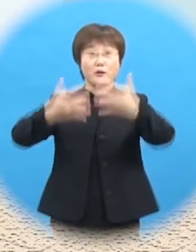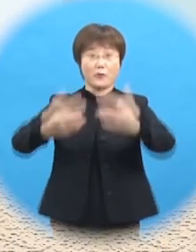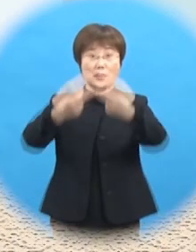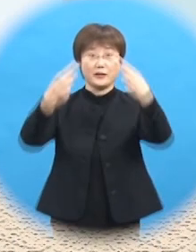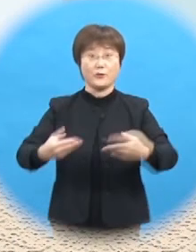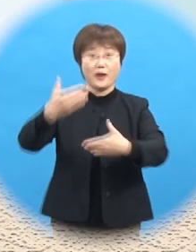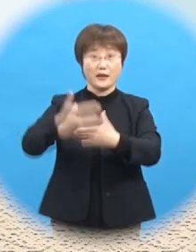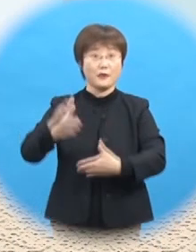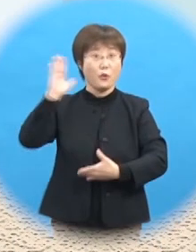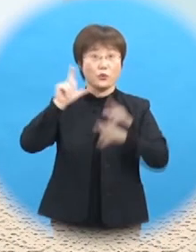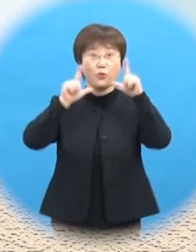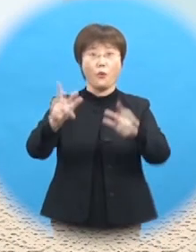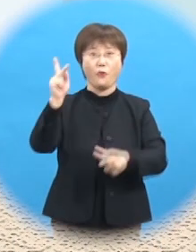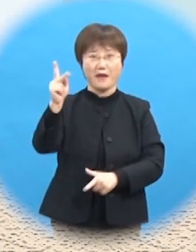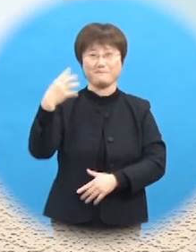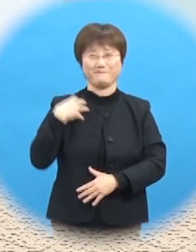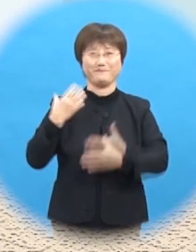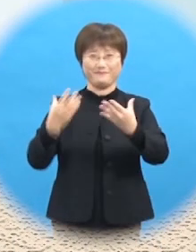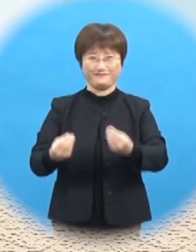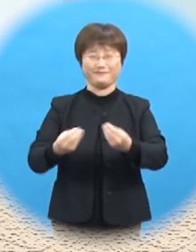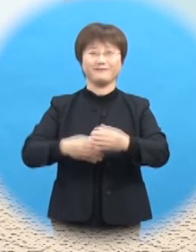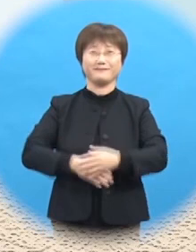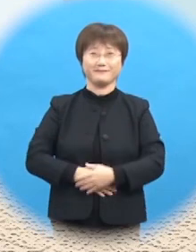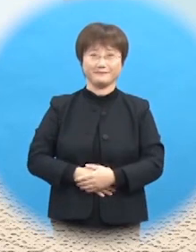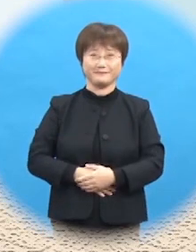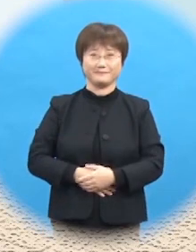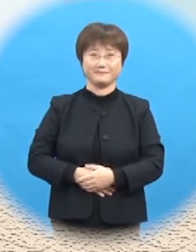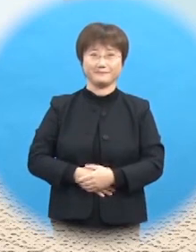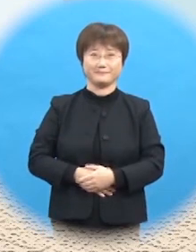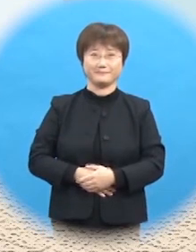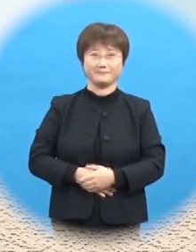番組は静岡県広聴広報課がお送りしました。